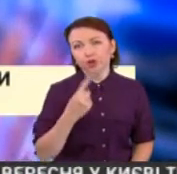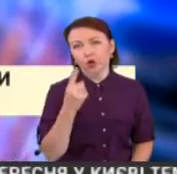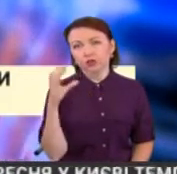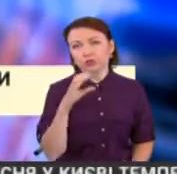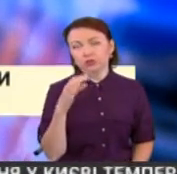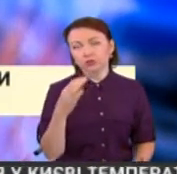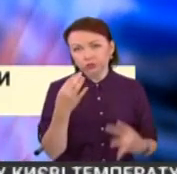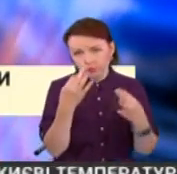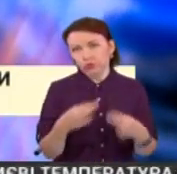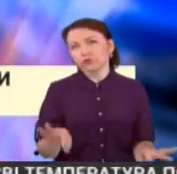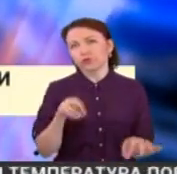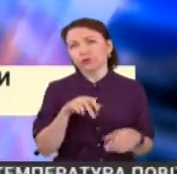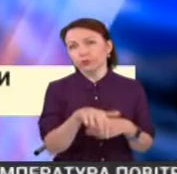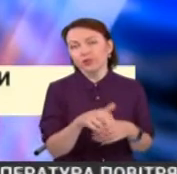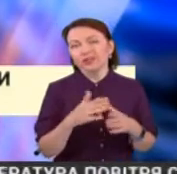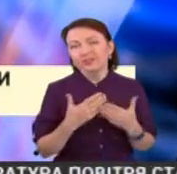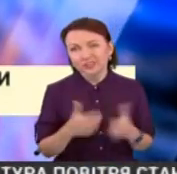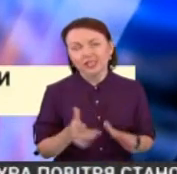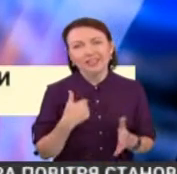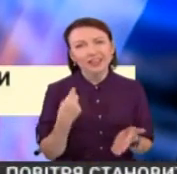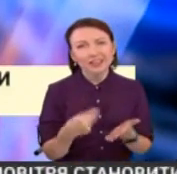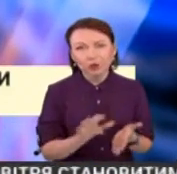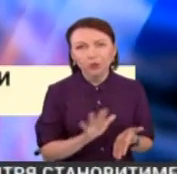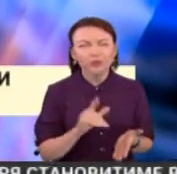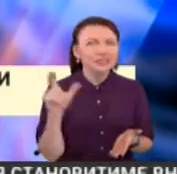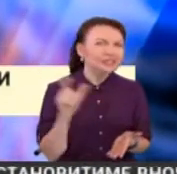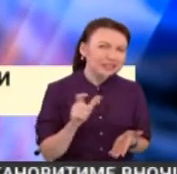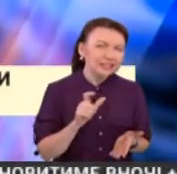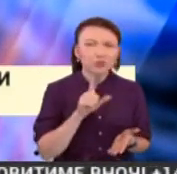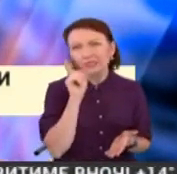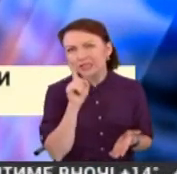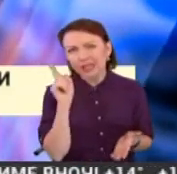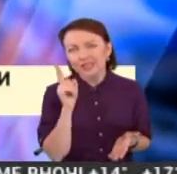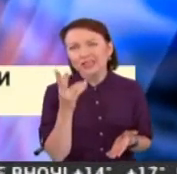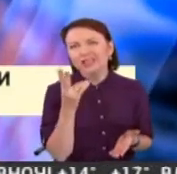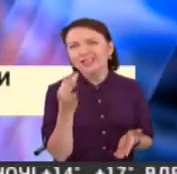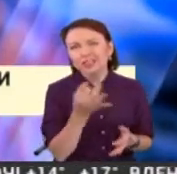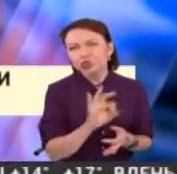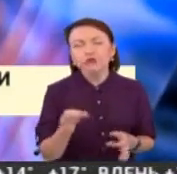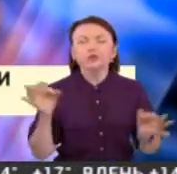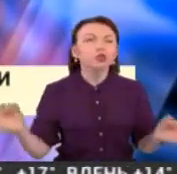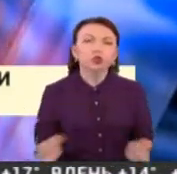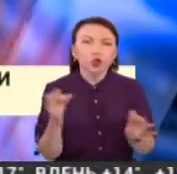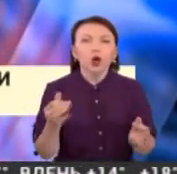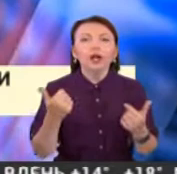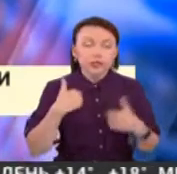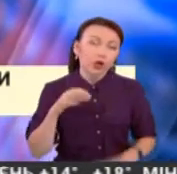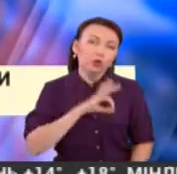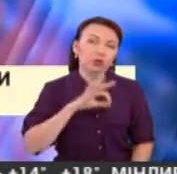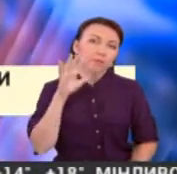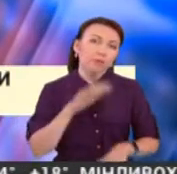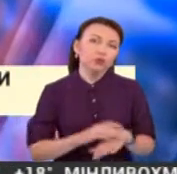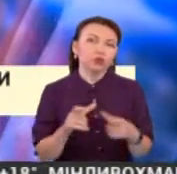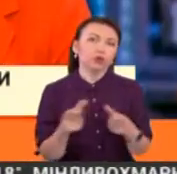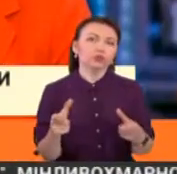прохід дозволено. Все. Я не купляю ні синього, ні зеленого, ні жетонів, нічого. Я користуюся